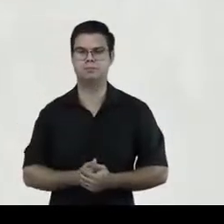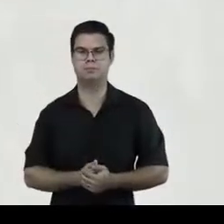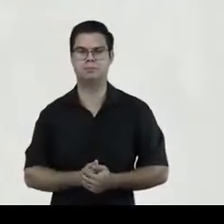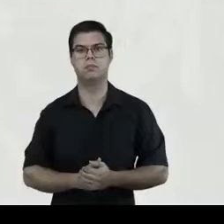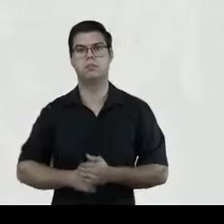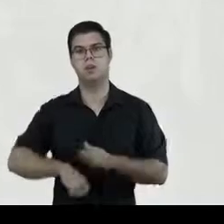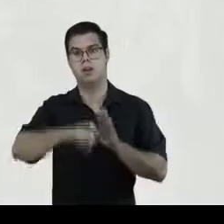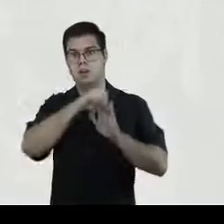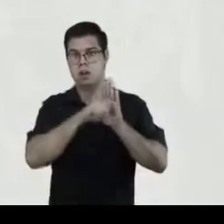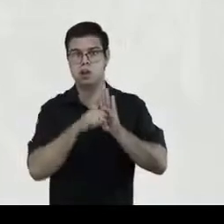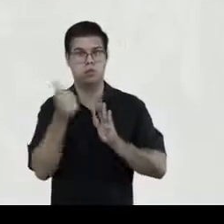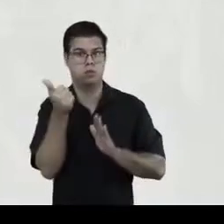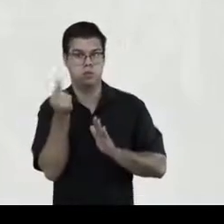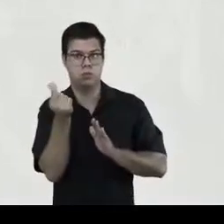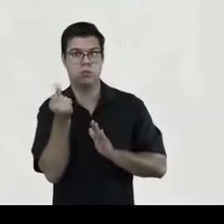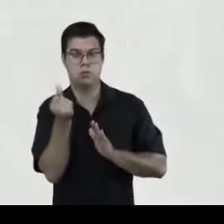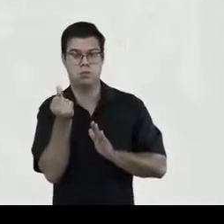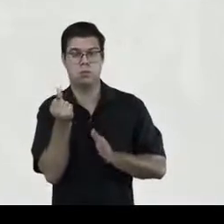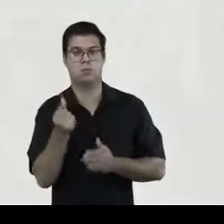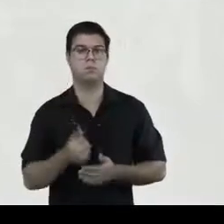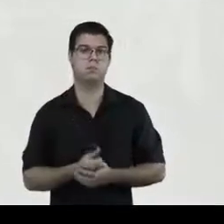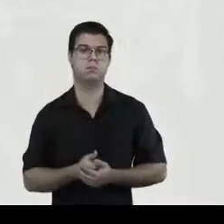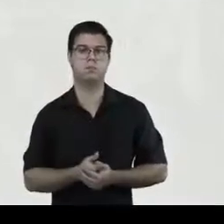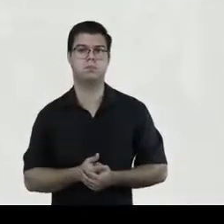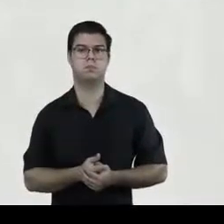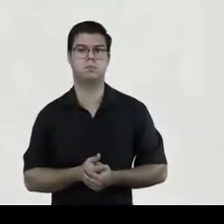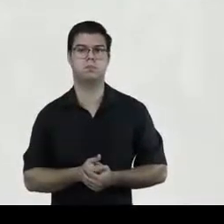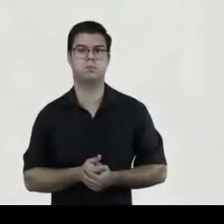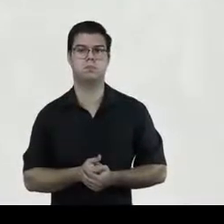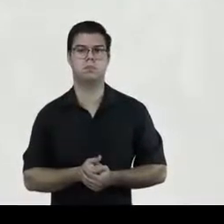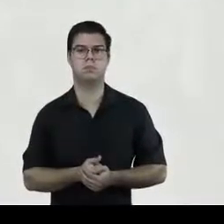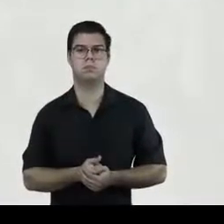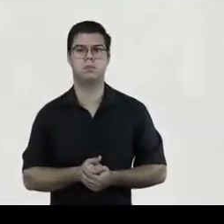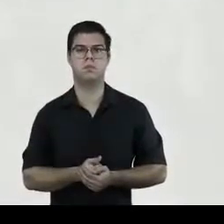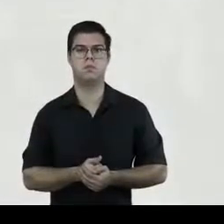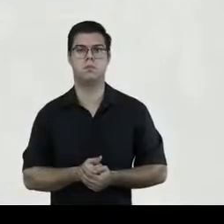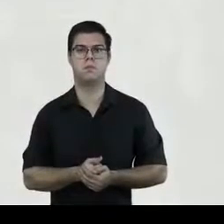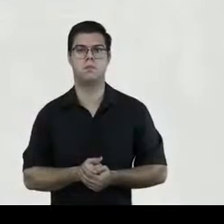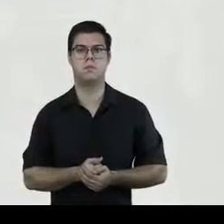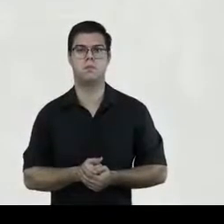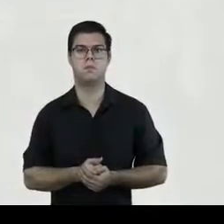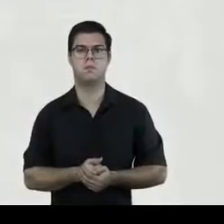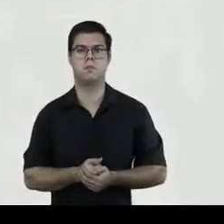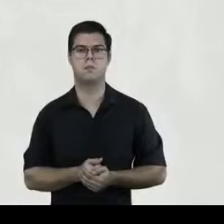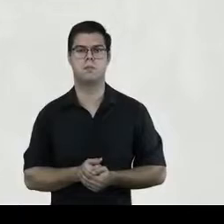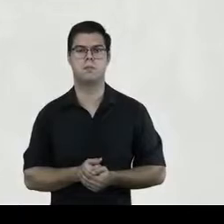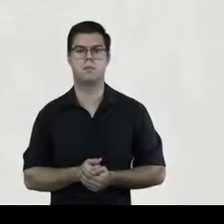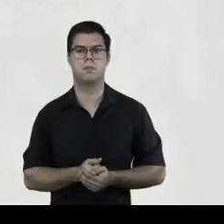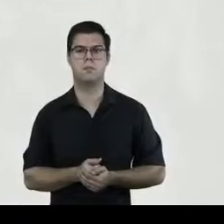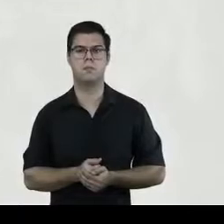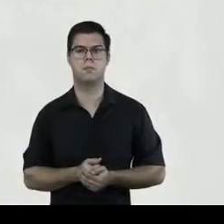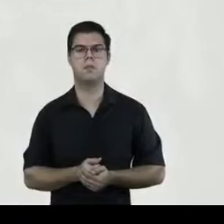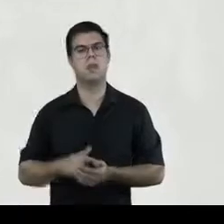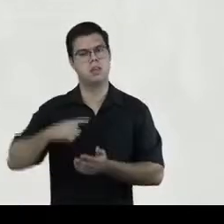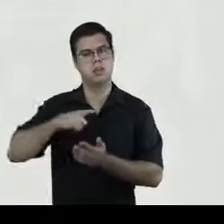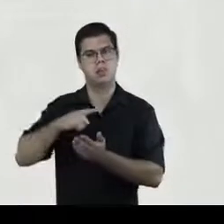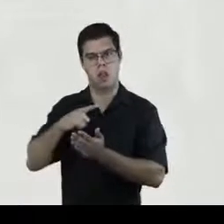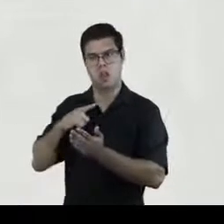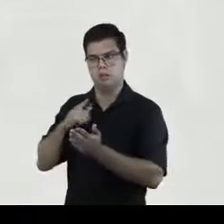eine Größenordnung mehr Drucke gesehen hat, schon allein, weil der